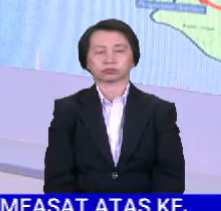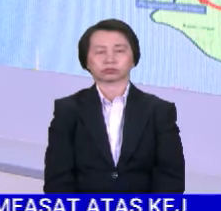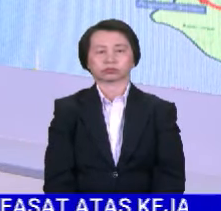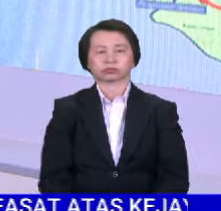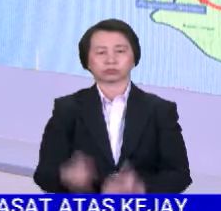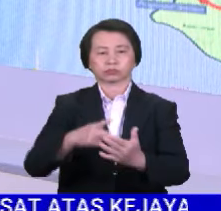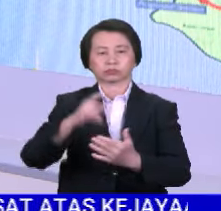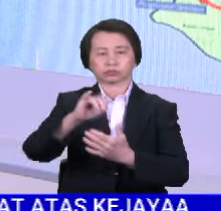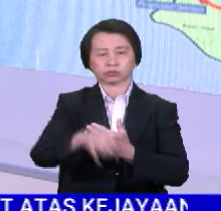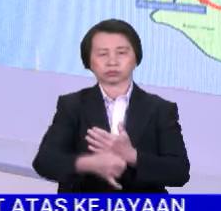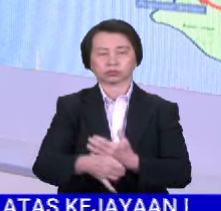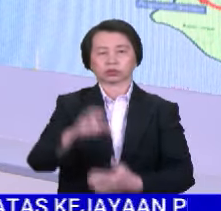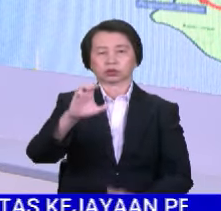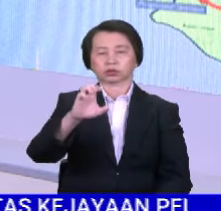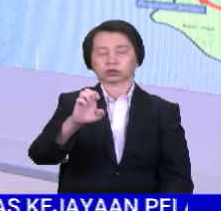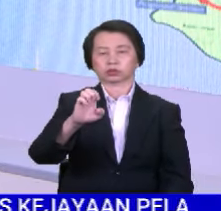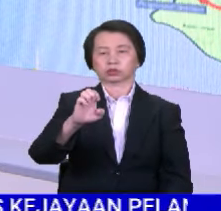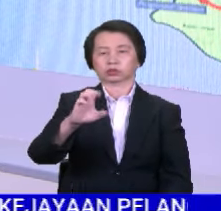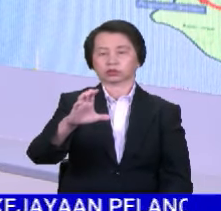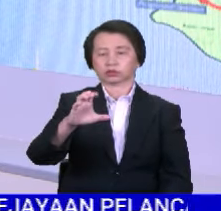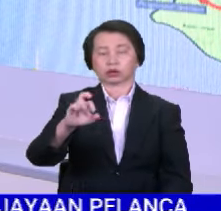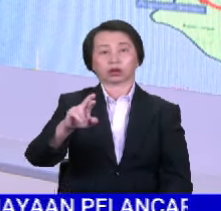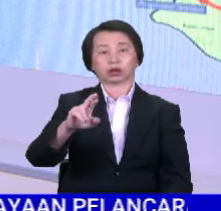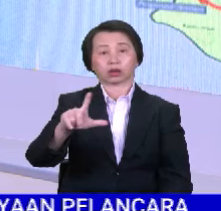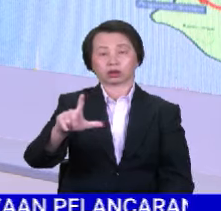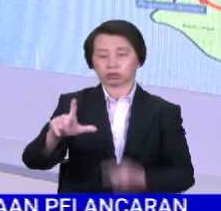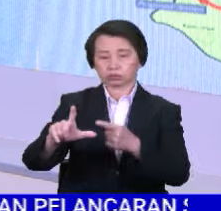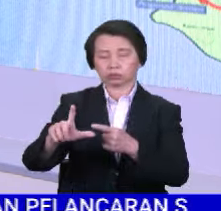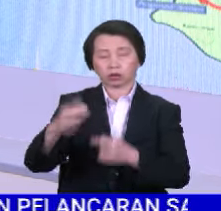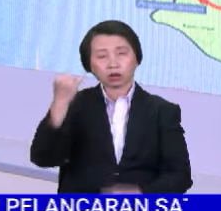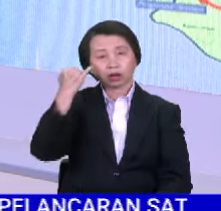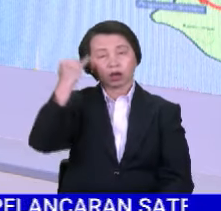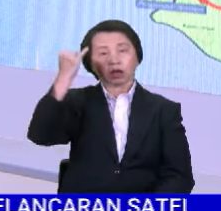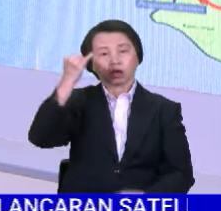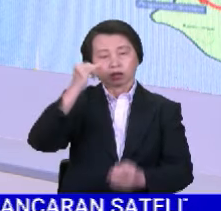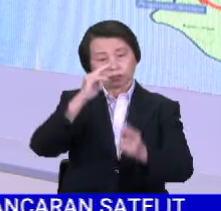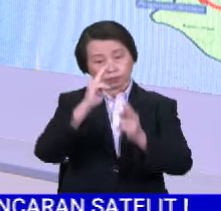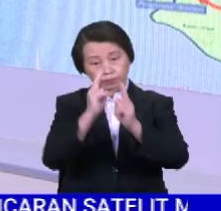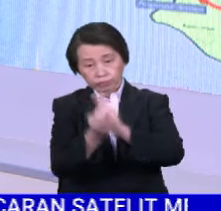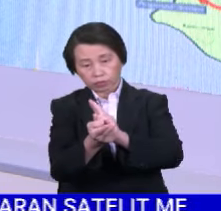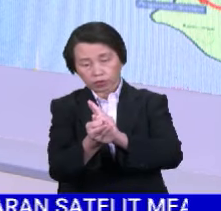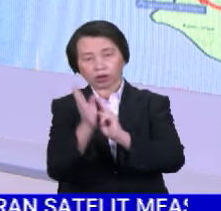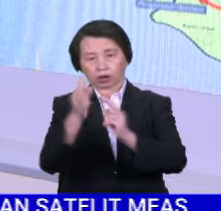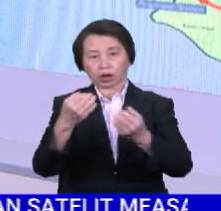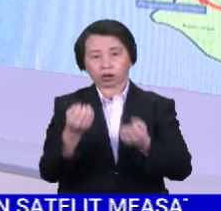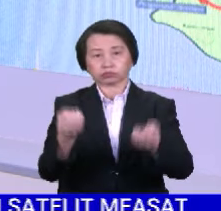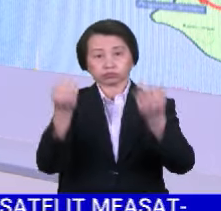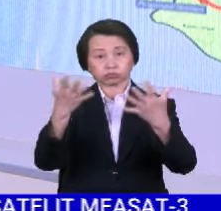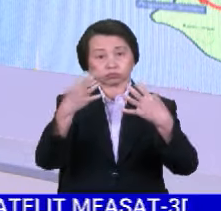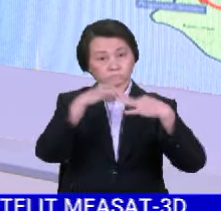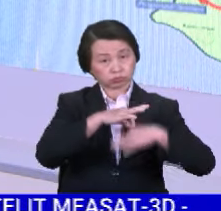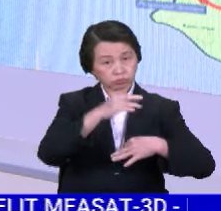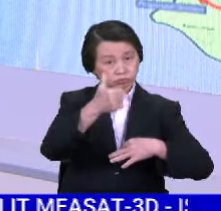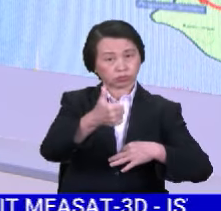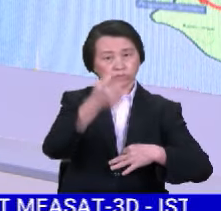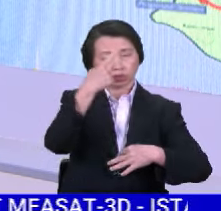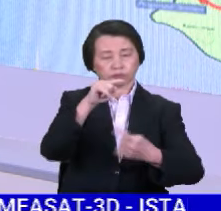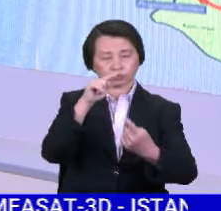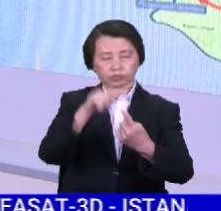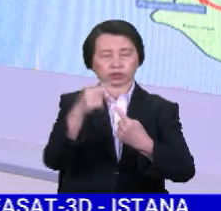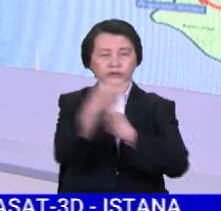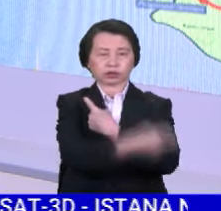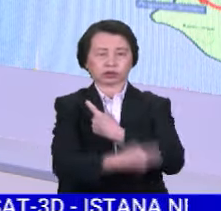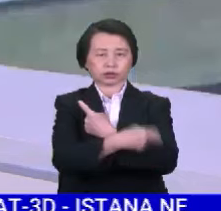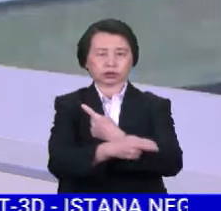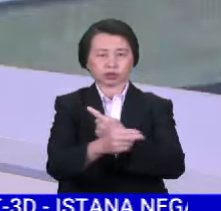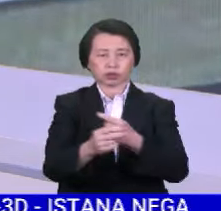Baik, projek laluan rel Pantai Timur ECRL disifatkan sebagai pencetus perubahan yang bakal membawa limpahan manfaat terutama kepada negeri